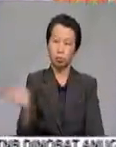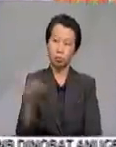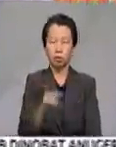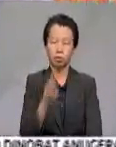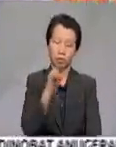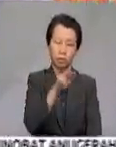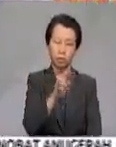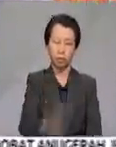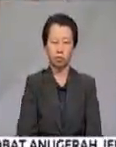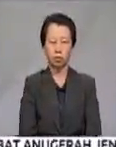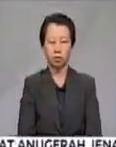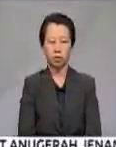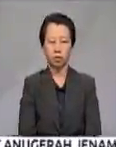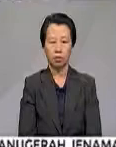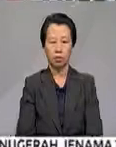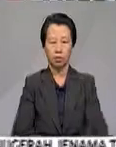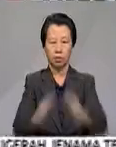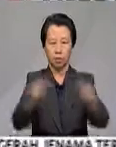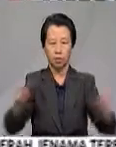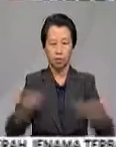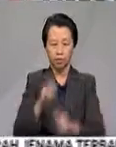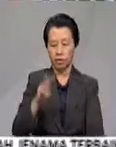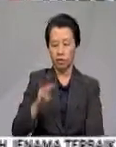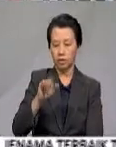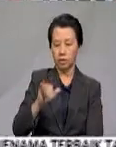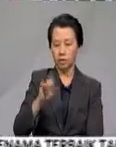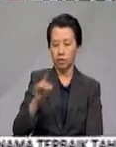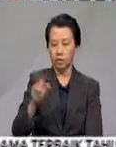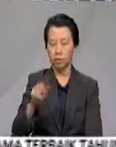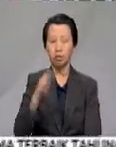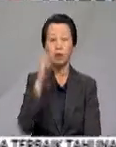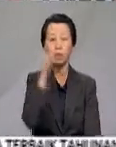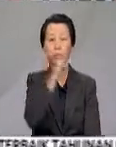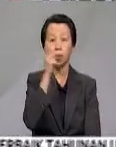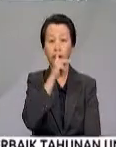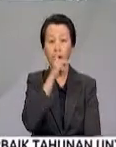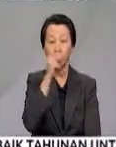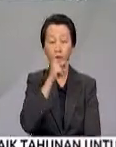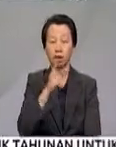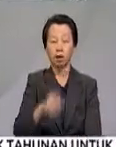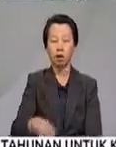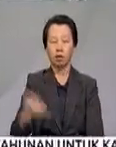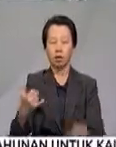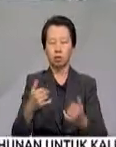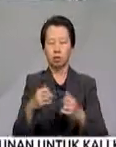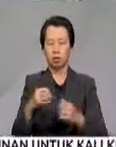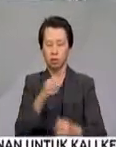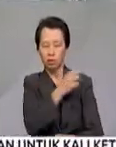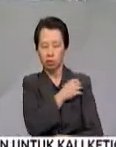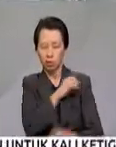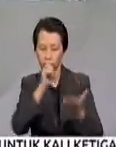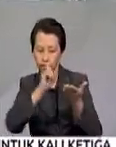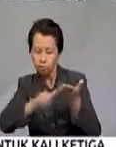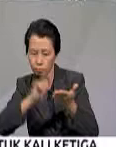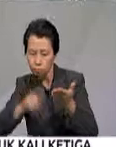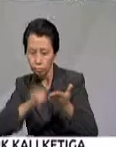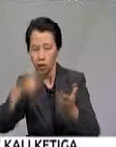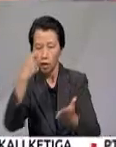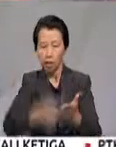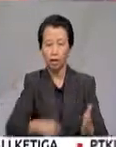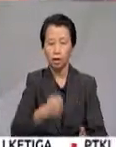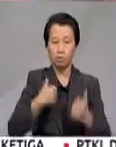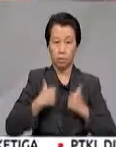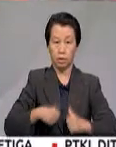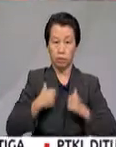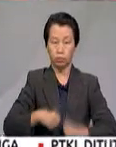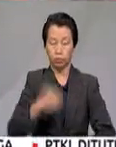saksikan. Bertempat di Maidin Kajang, KPDNHEP Putrajaya menjalankan pemeriksaan harga pakaian